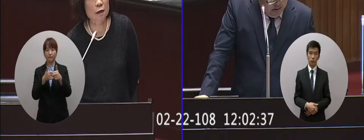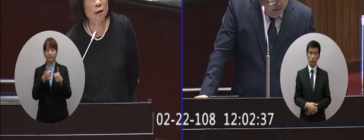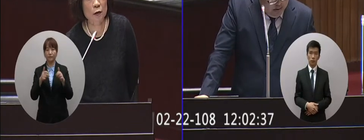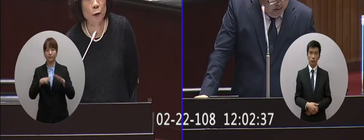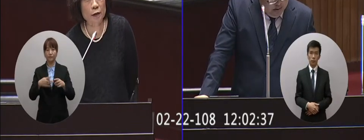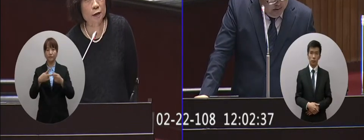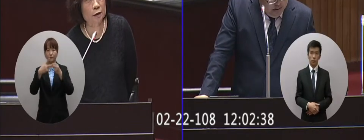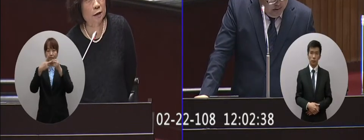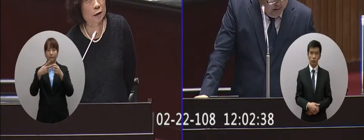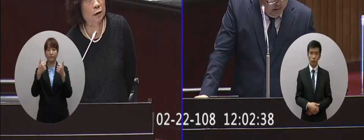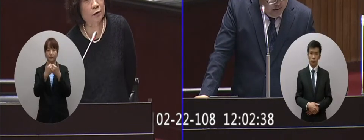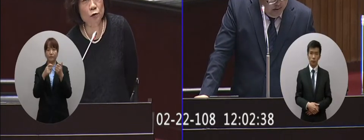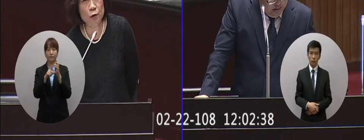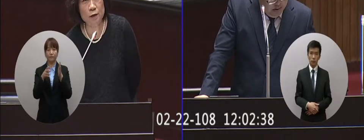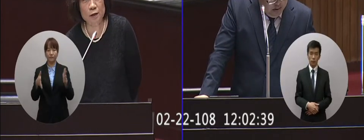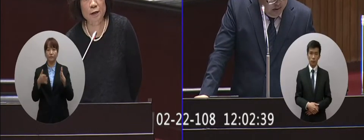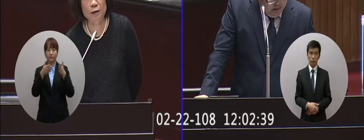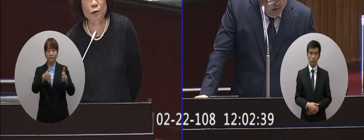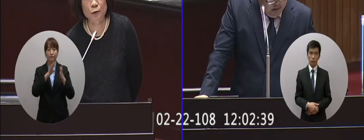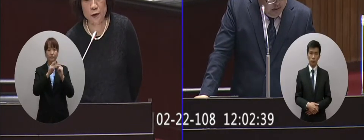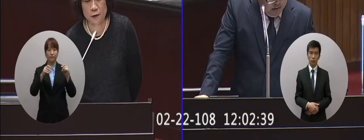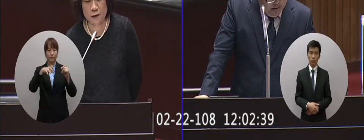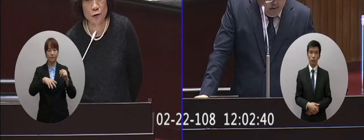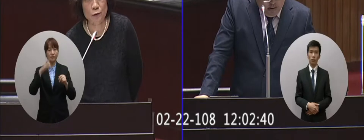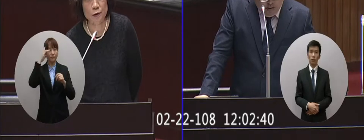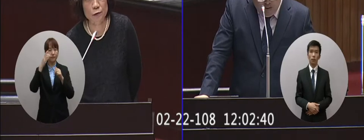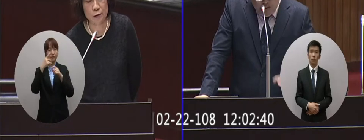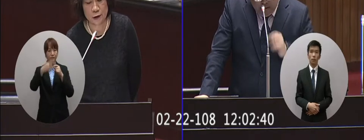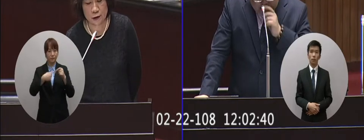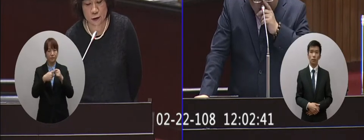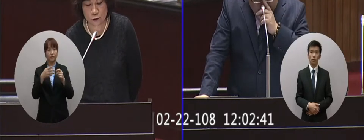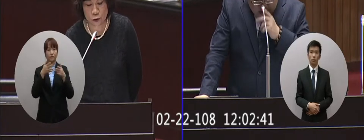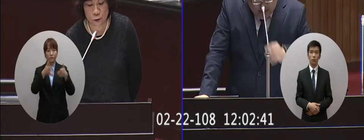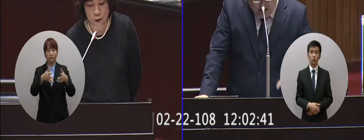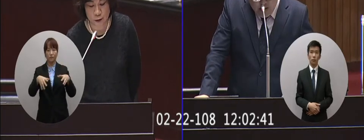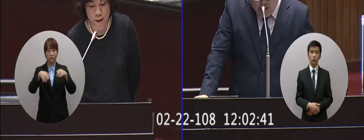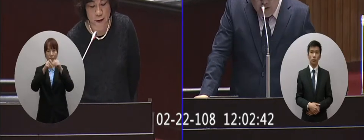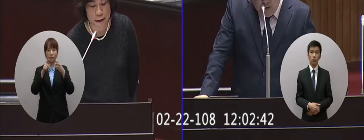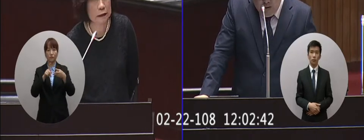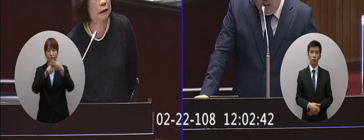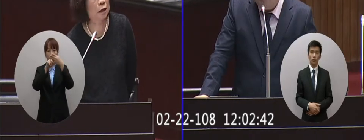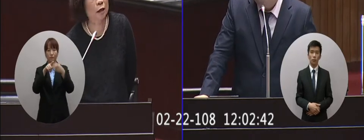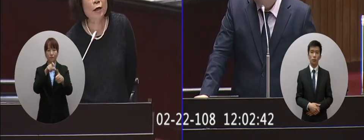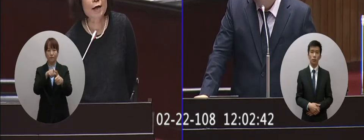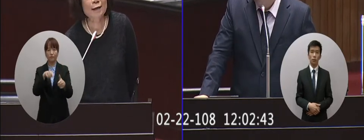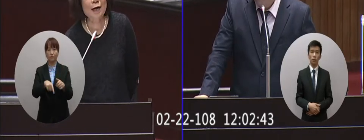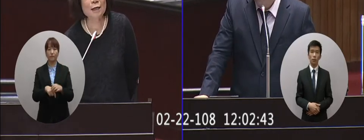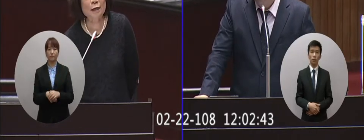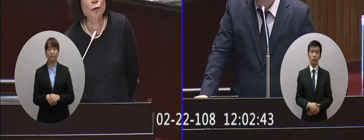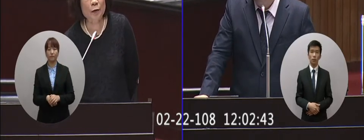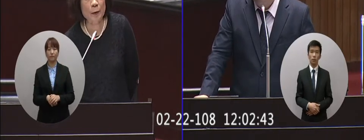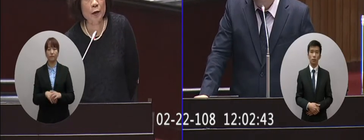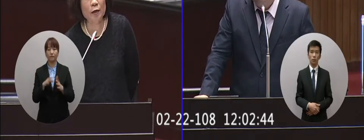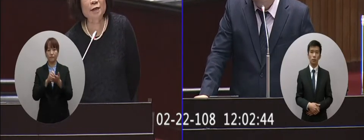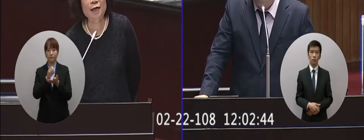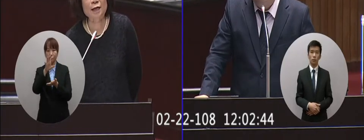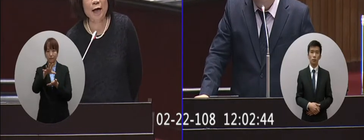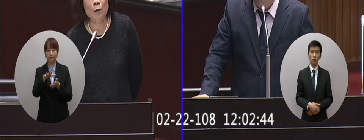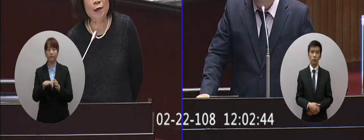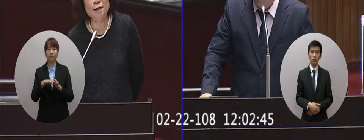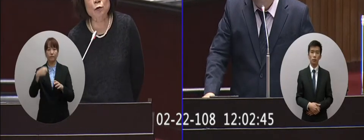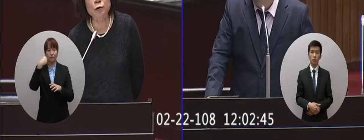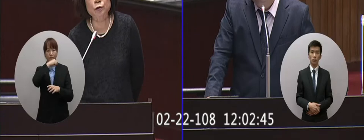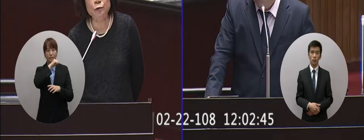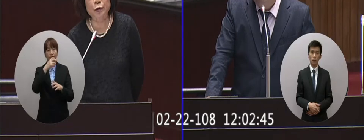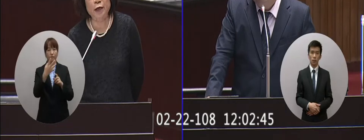委员已经第二个会期以地方创生来作为这个总质询的一个最主要的一个议题哦。那跟委员报告一下，